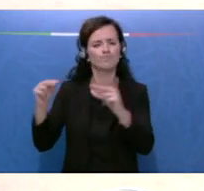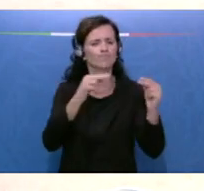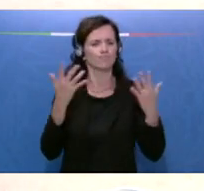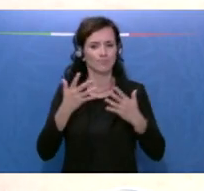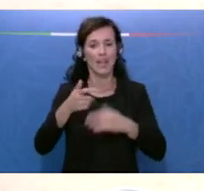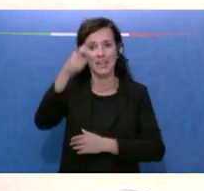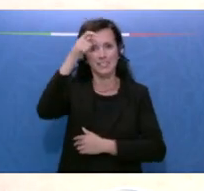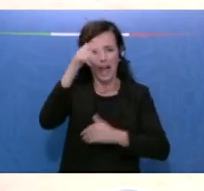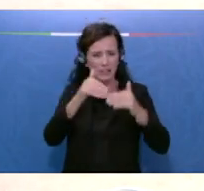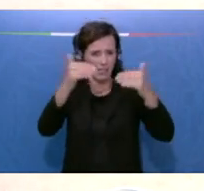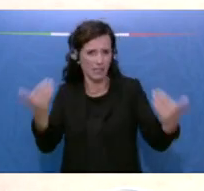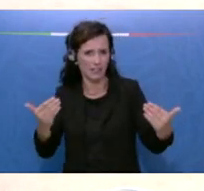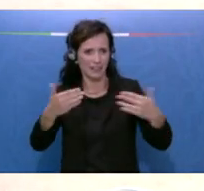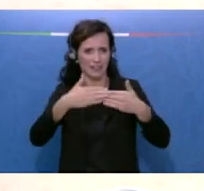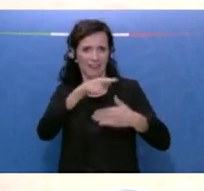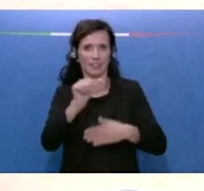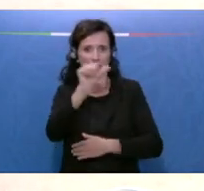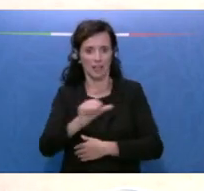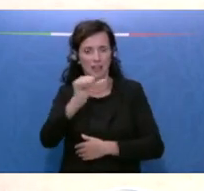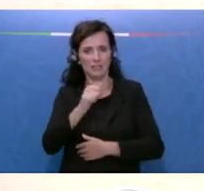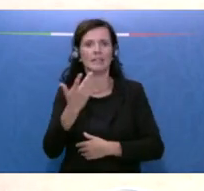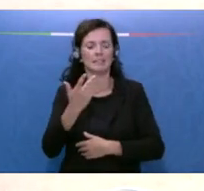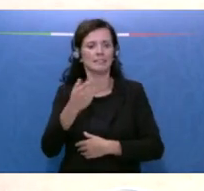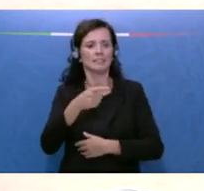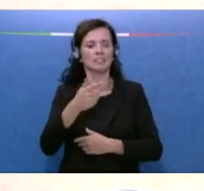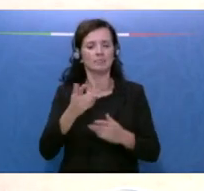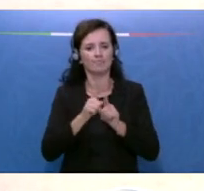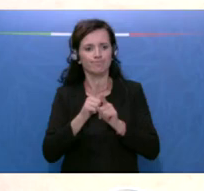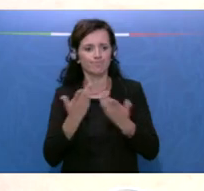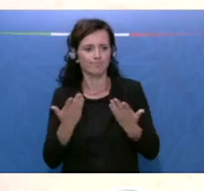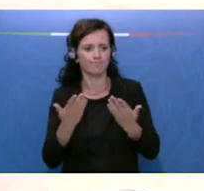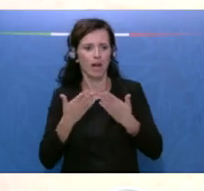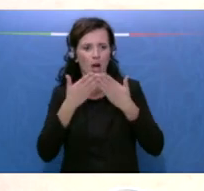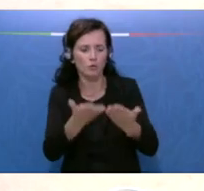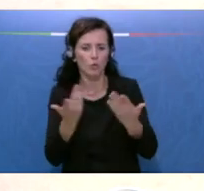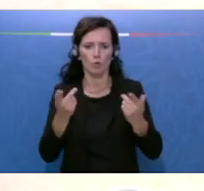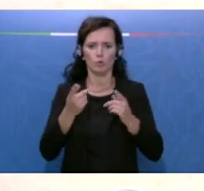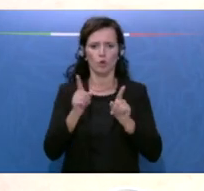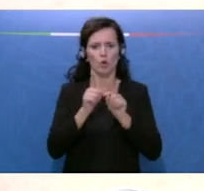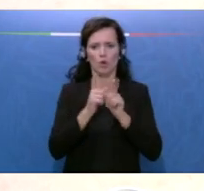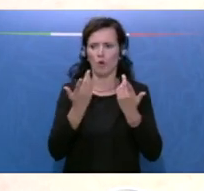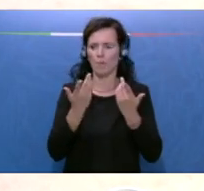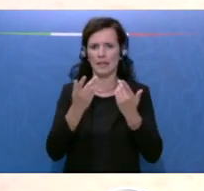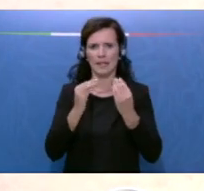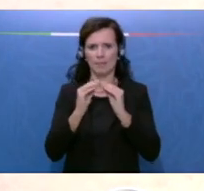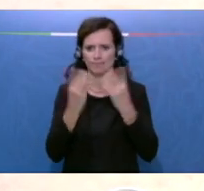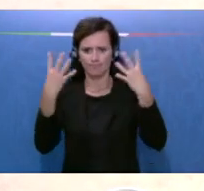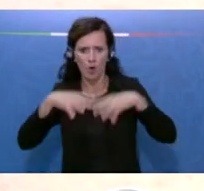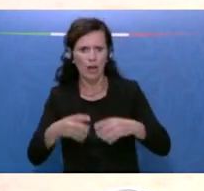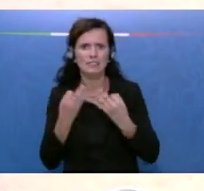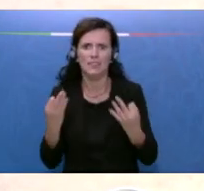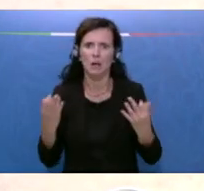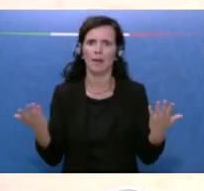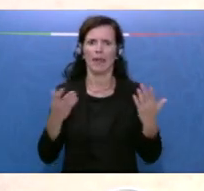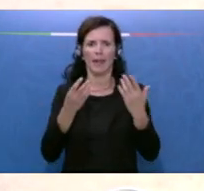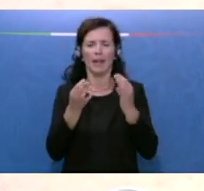per evitare proprio per cercare di dare un pochino di come dire di di ordine a questo pensate che